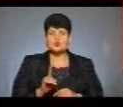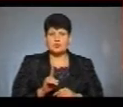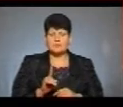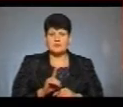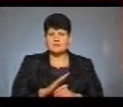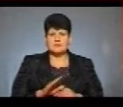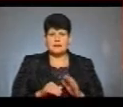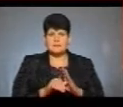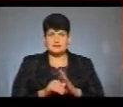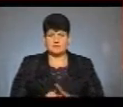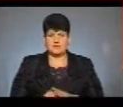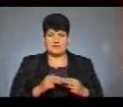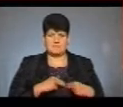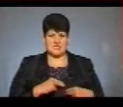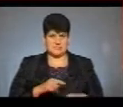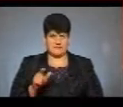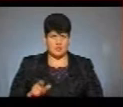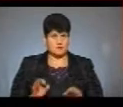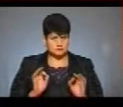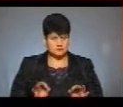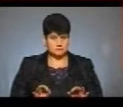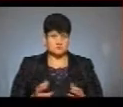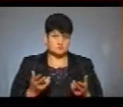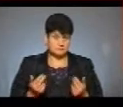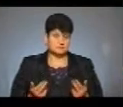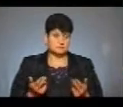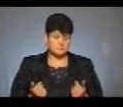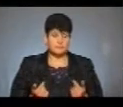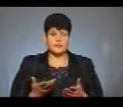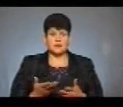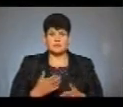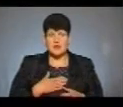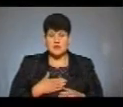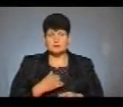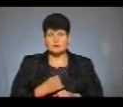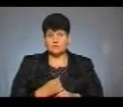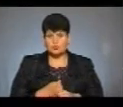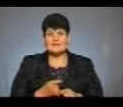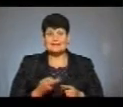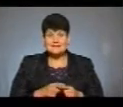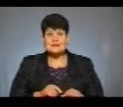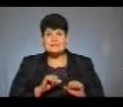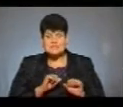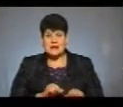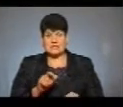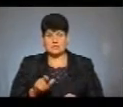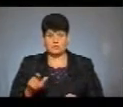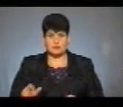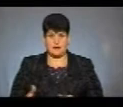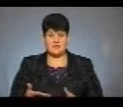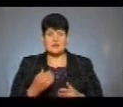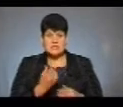не дискримінувати працівника. Вірно? Однозначно, тому що саме наша функція – це захист людей найманої праці.